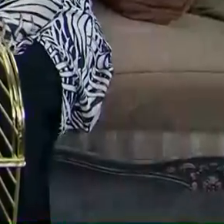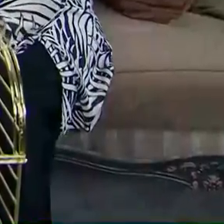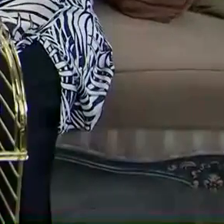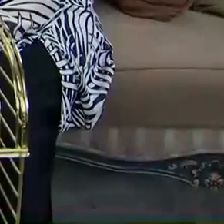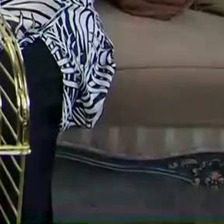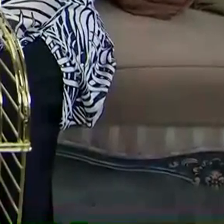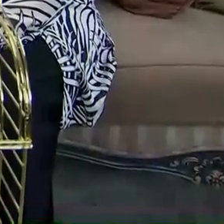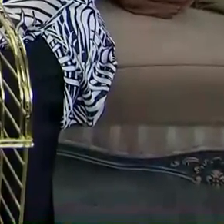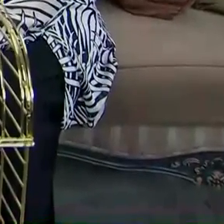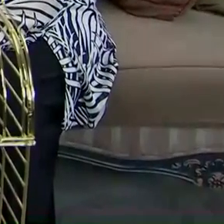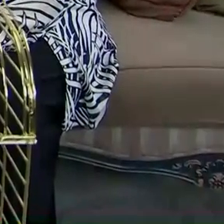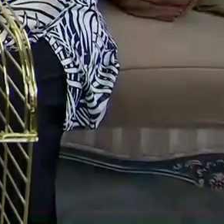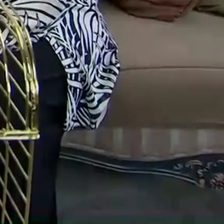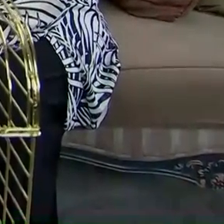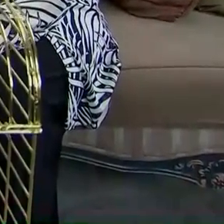ya.